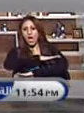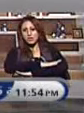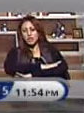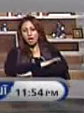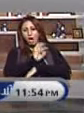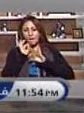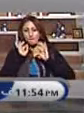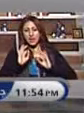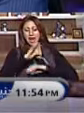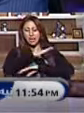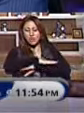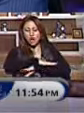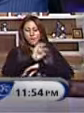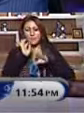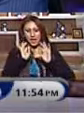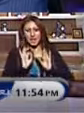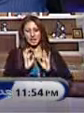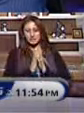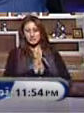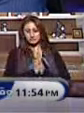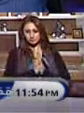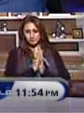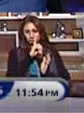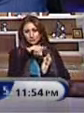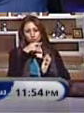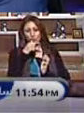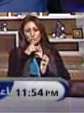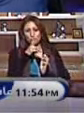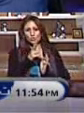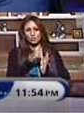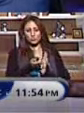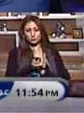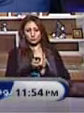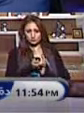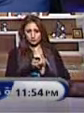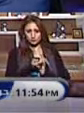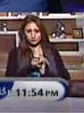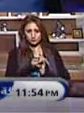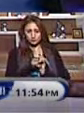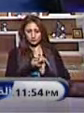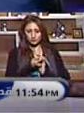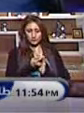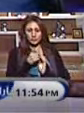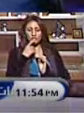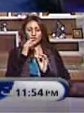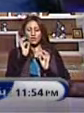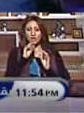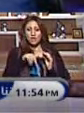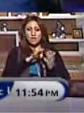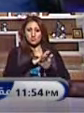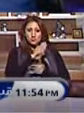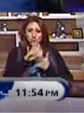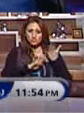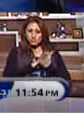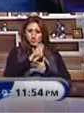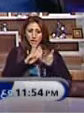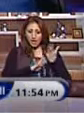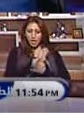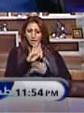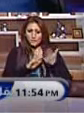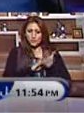فبالتالي يعني عايز اقول ايه ان ان الكارثه يبدو انها